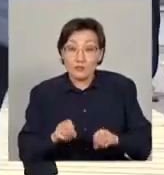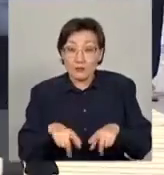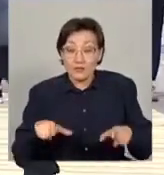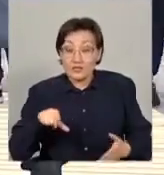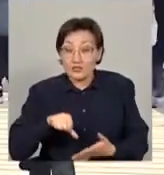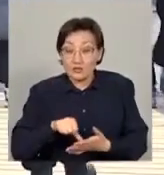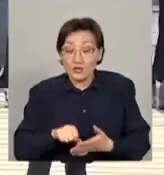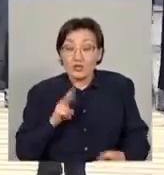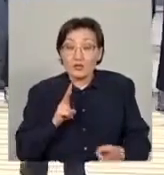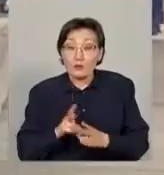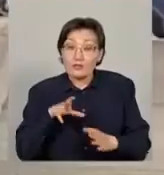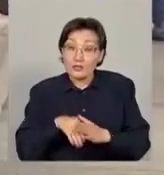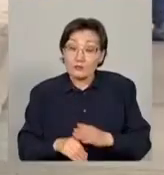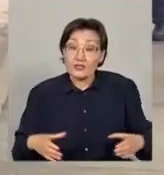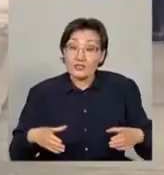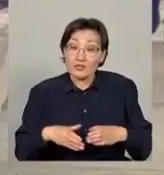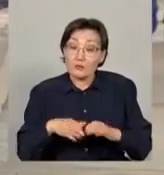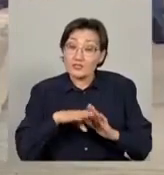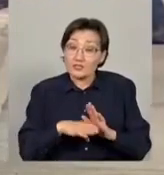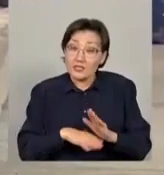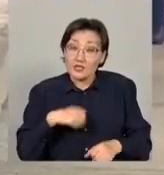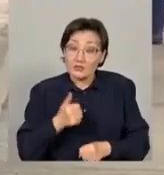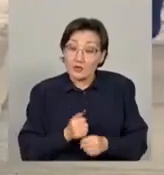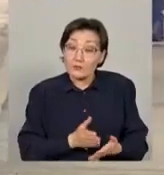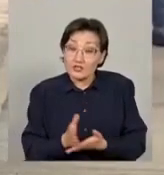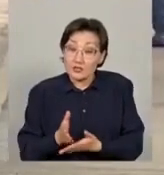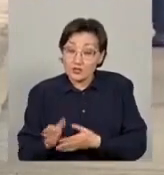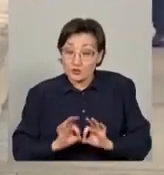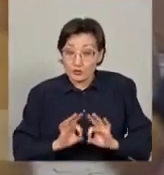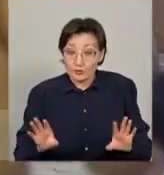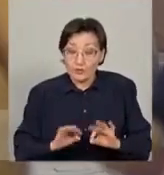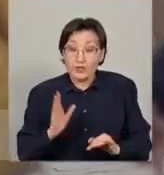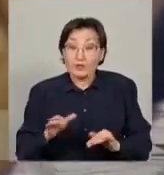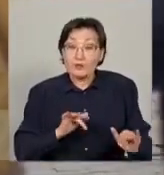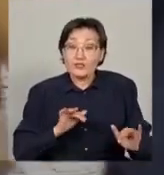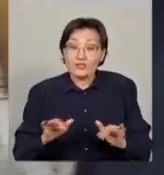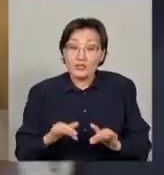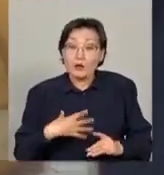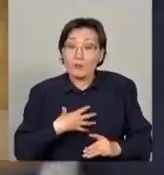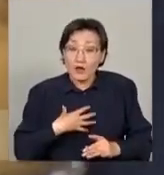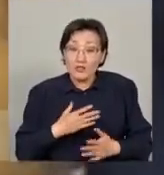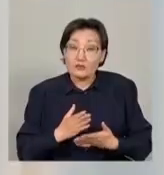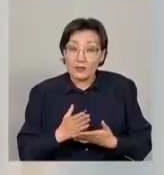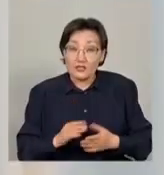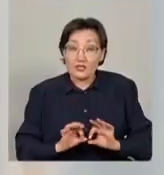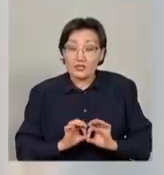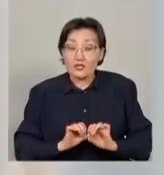қатысты. Жүздесу аясында партия бағдарламасының негізгі бағыттары түсіндіріліп, алдағы науқанның маңыздылығы